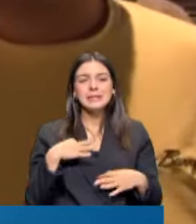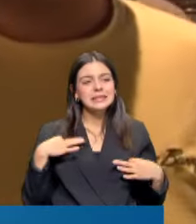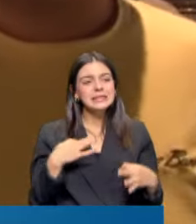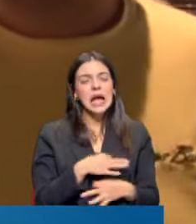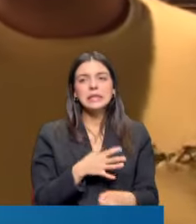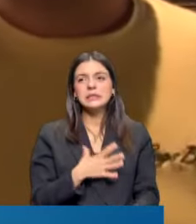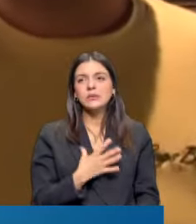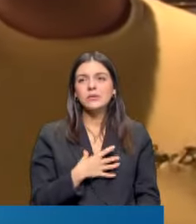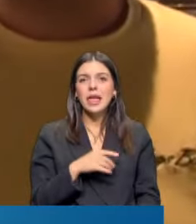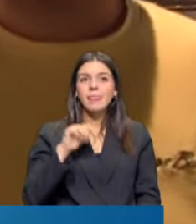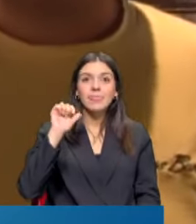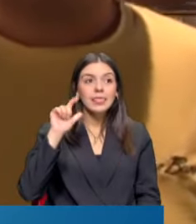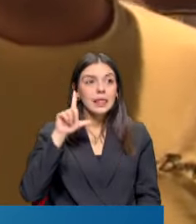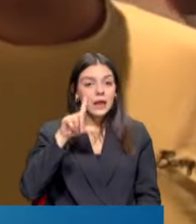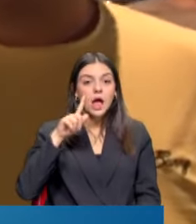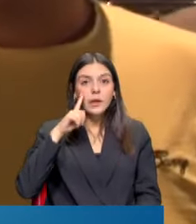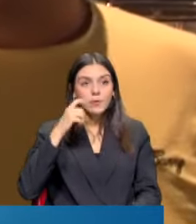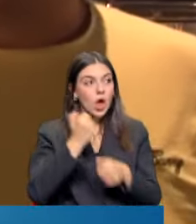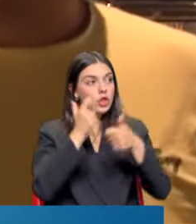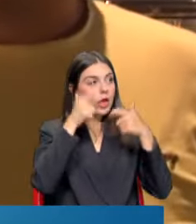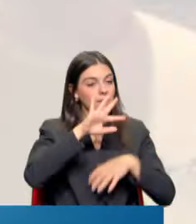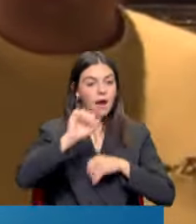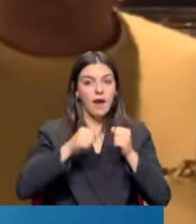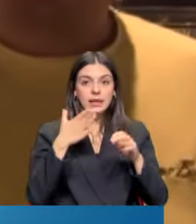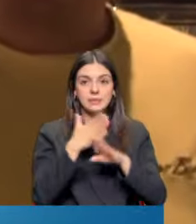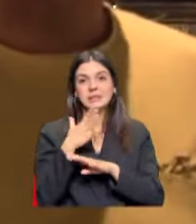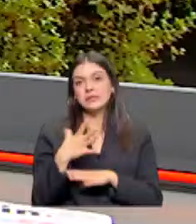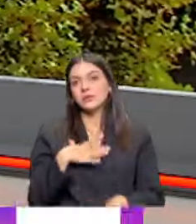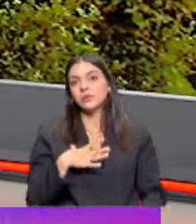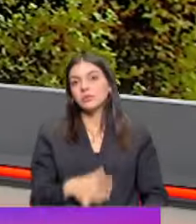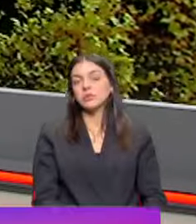istiyoruz. Gerekli mercilerin bu konuda harekete geçmesini istiyoruz.